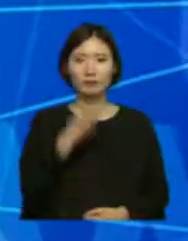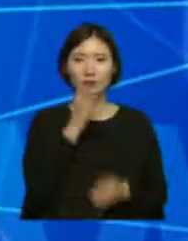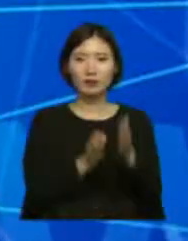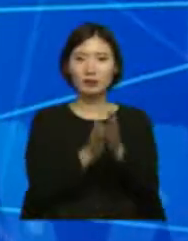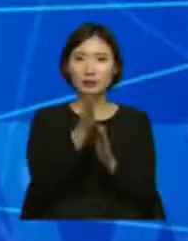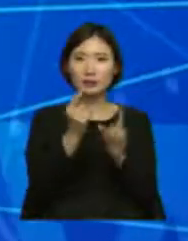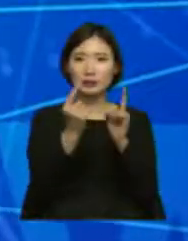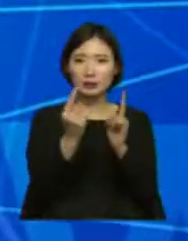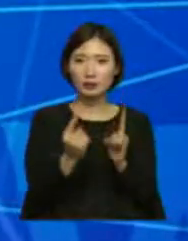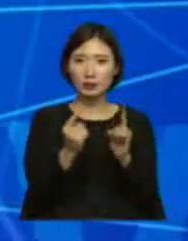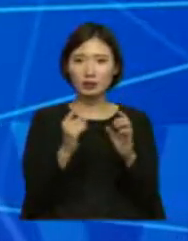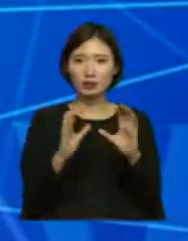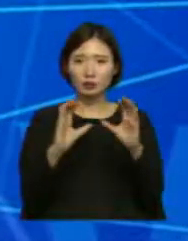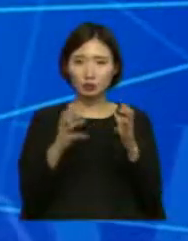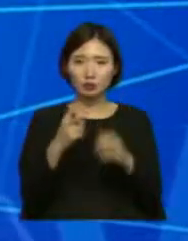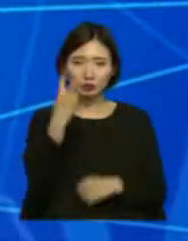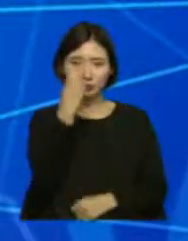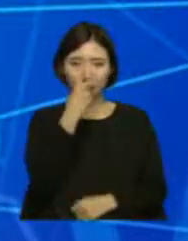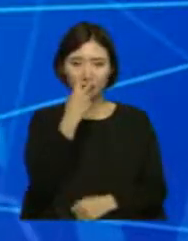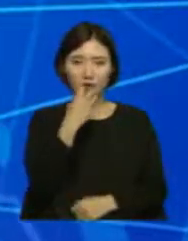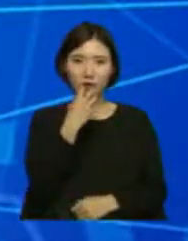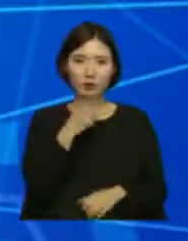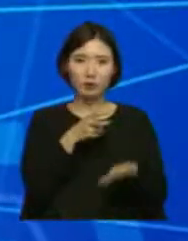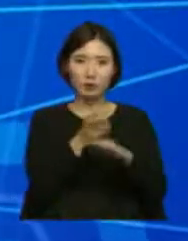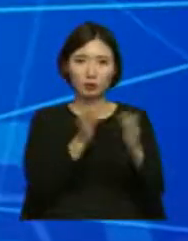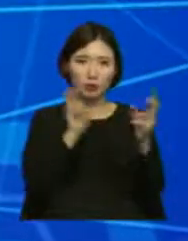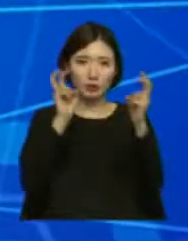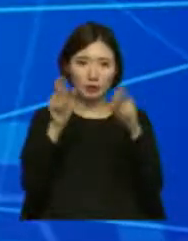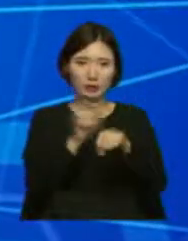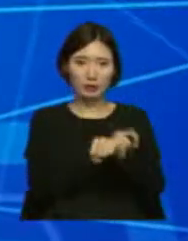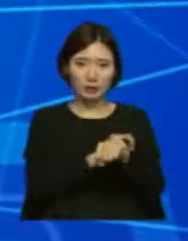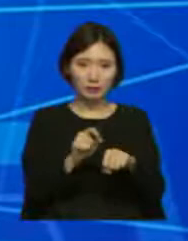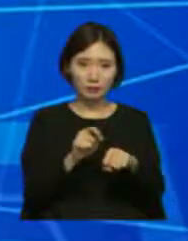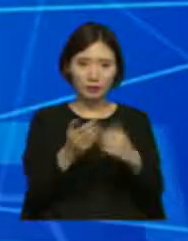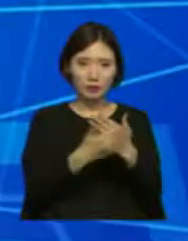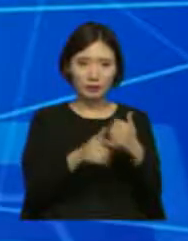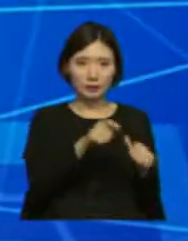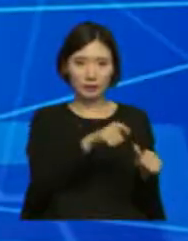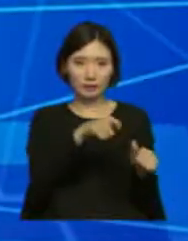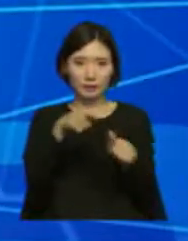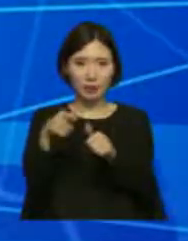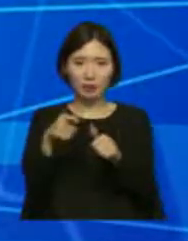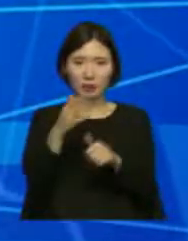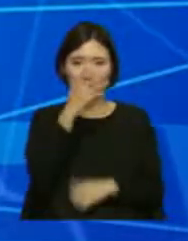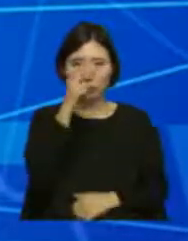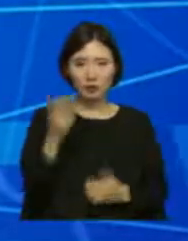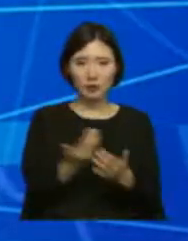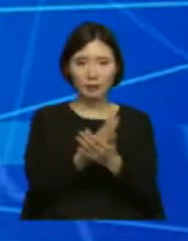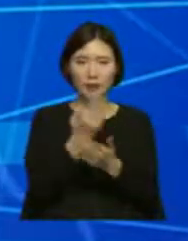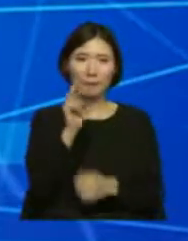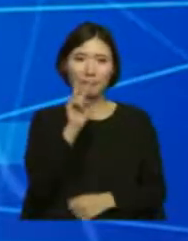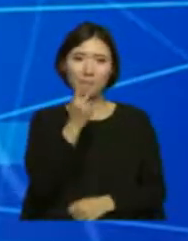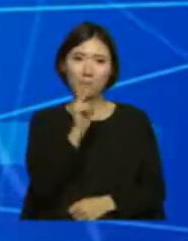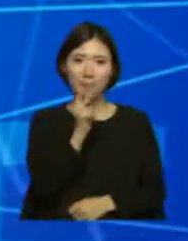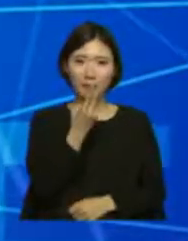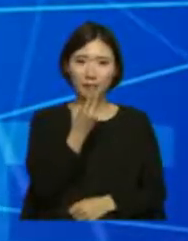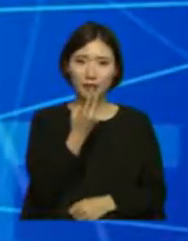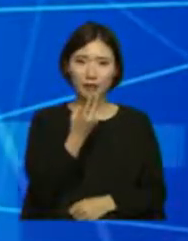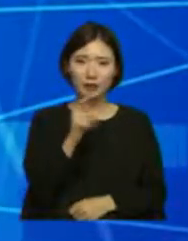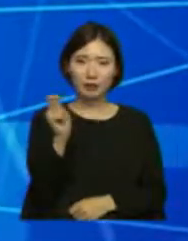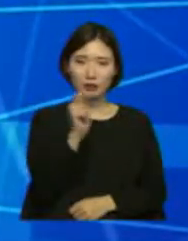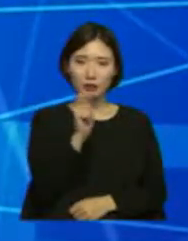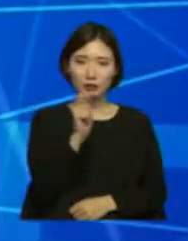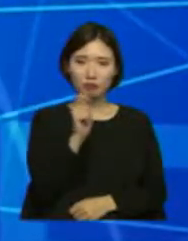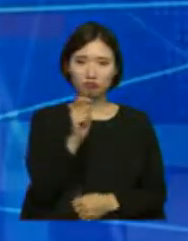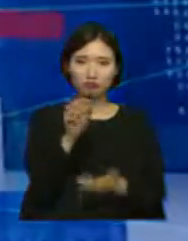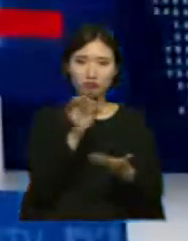서울시를 대상으로 한 국정감사에서 서울교통공사 특혜 채용과 여의도 용산개발 번복, 택시요금 인상 문제에